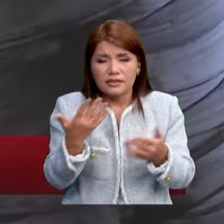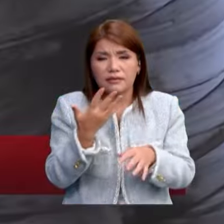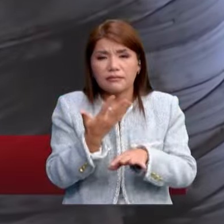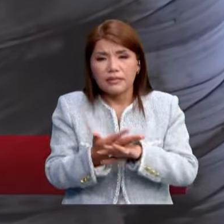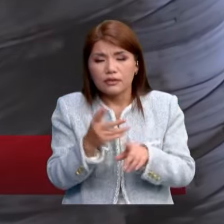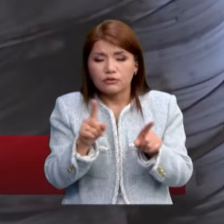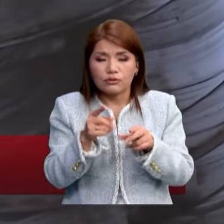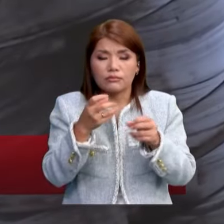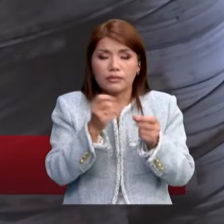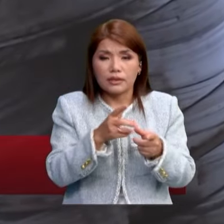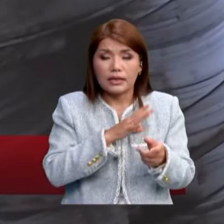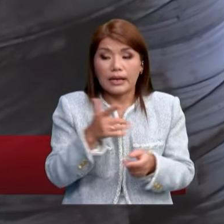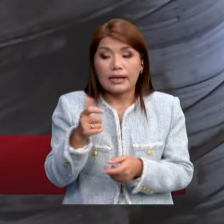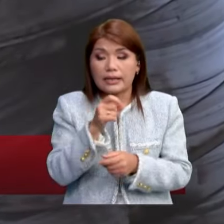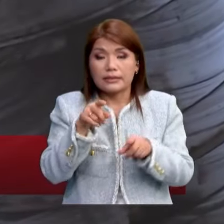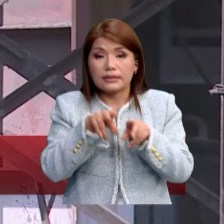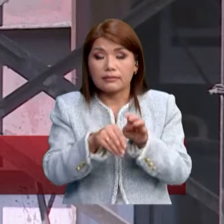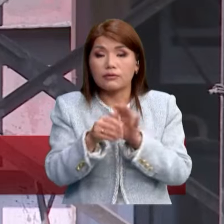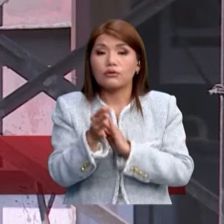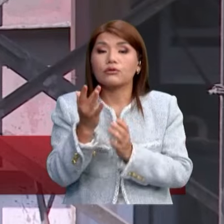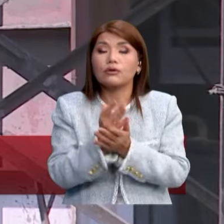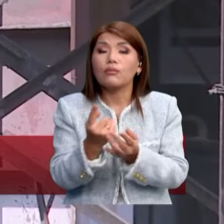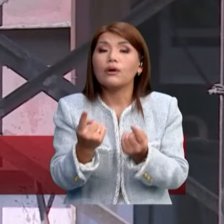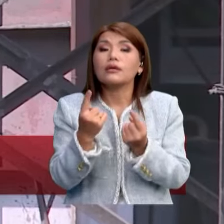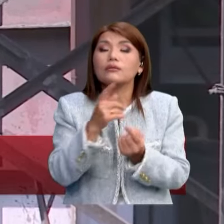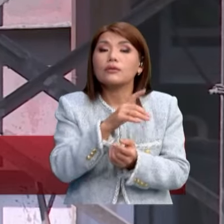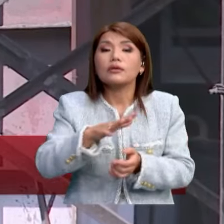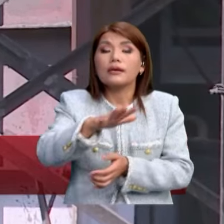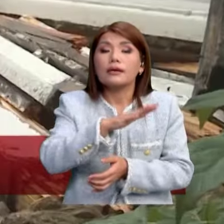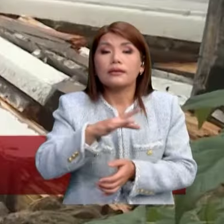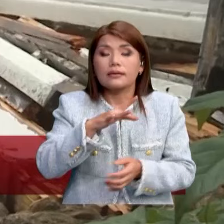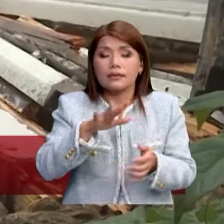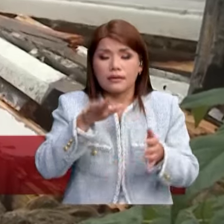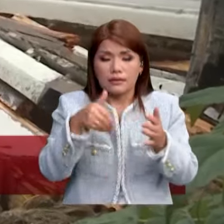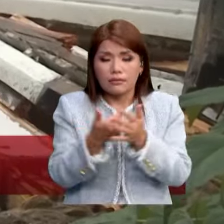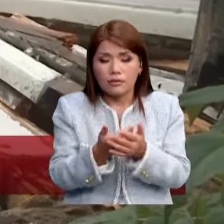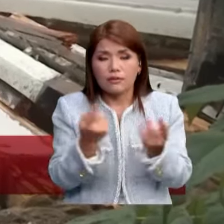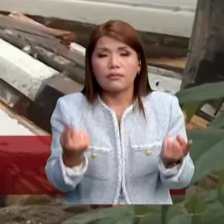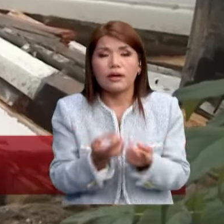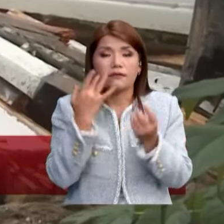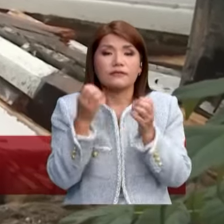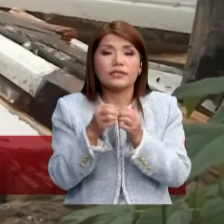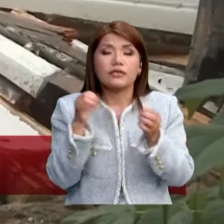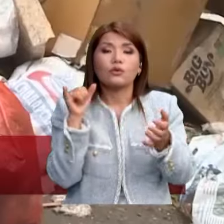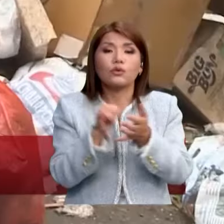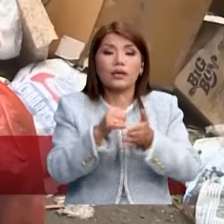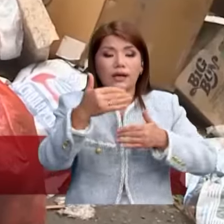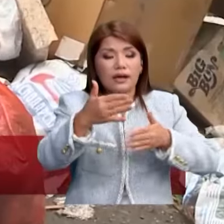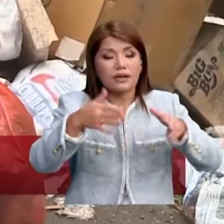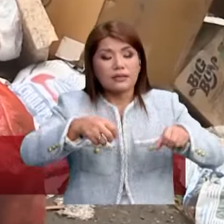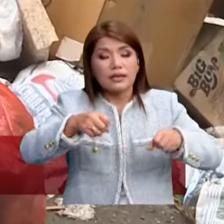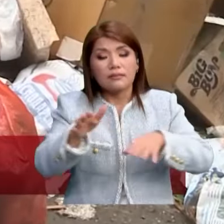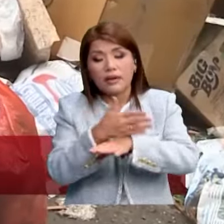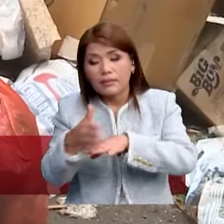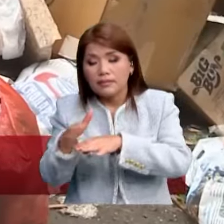55%. Помимо газификации промышленных предприятий, для большинства регионов страны до сих пор остается актуальна установка контейнеров для